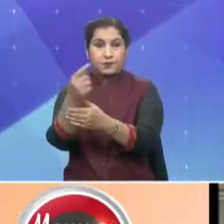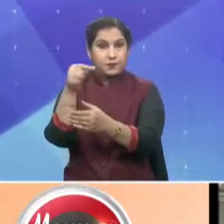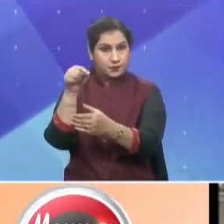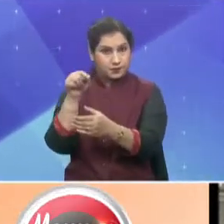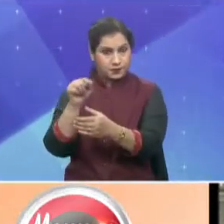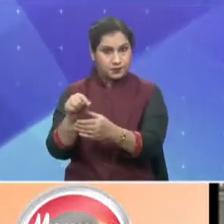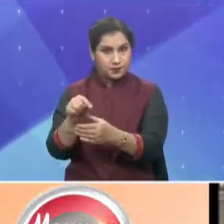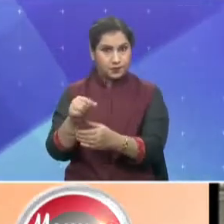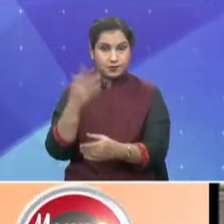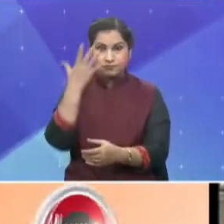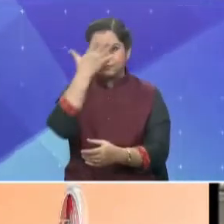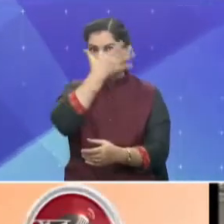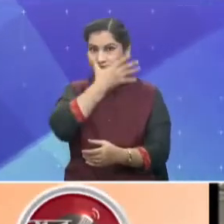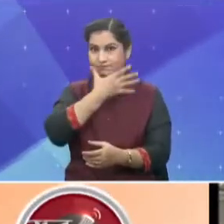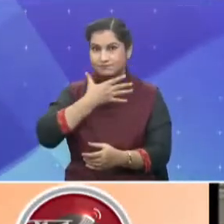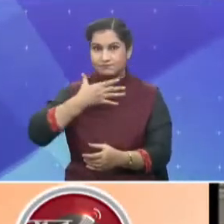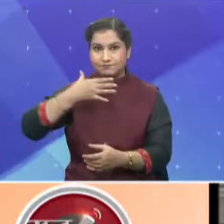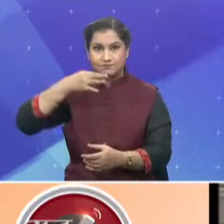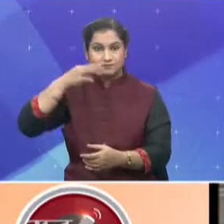पुलकितयामिनी,